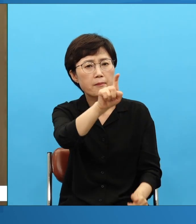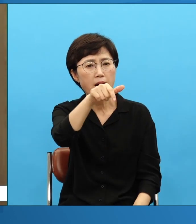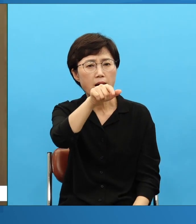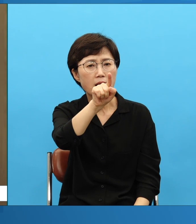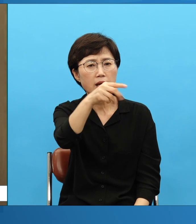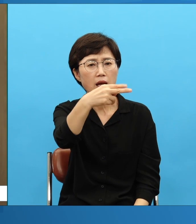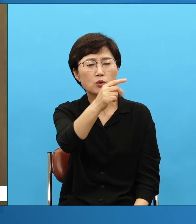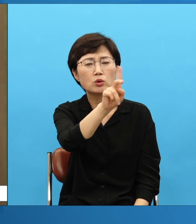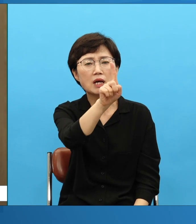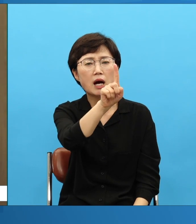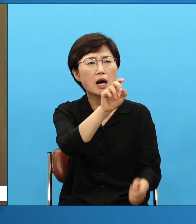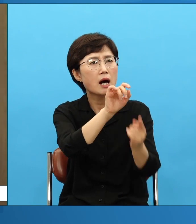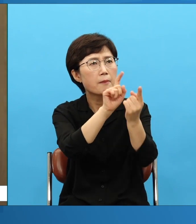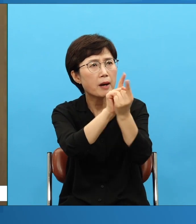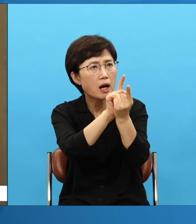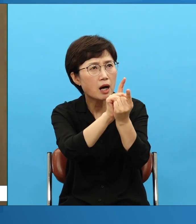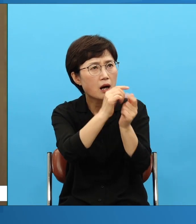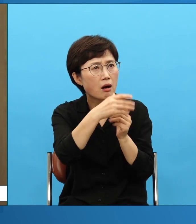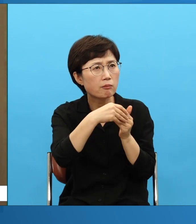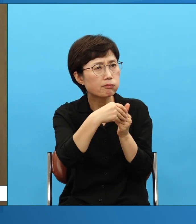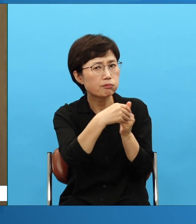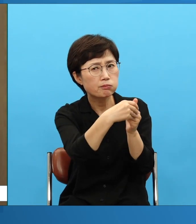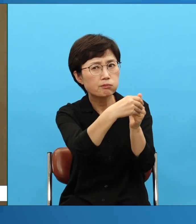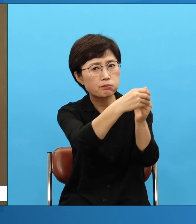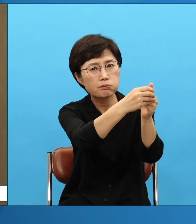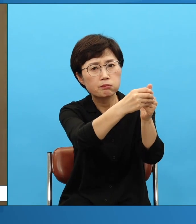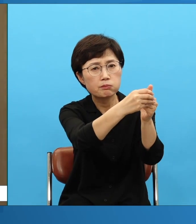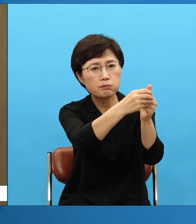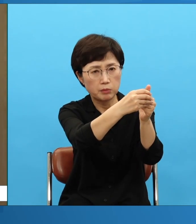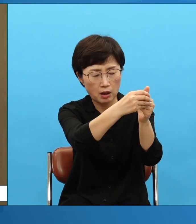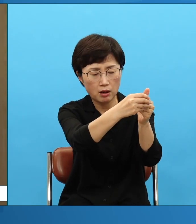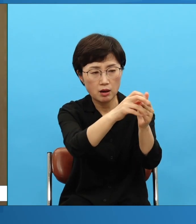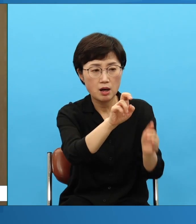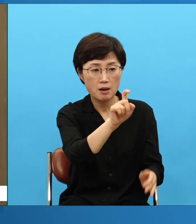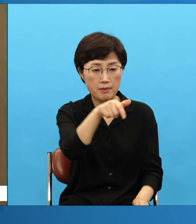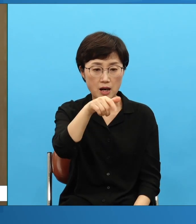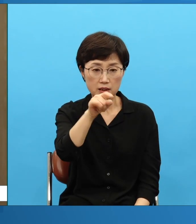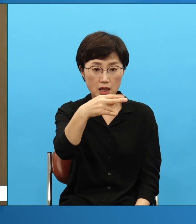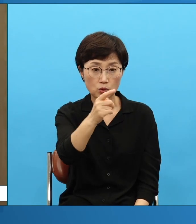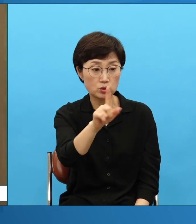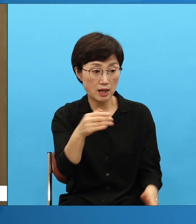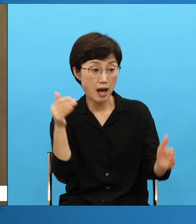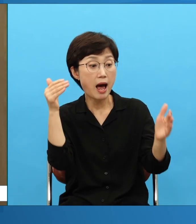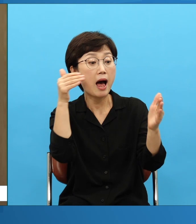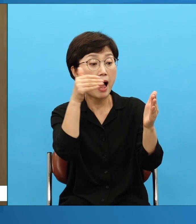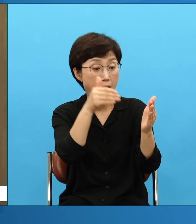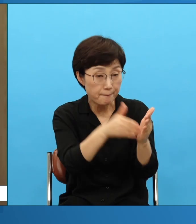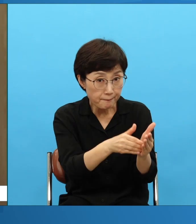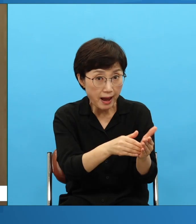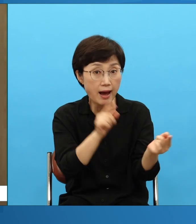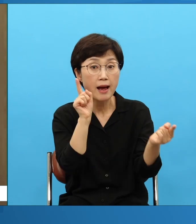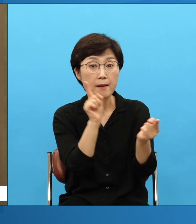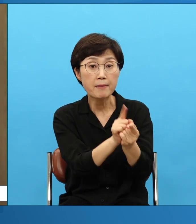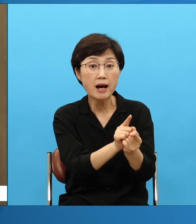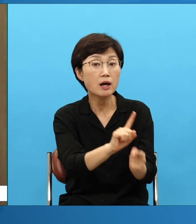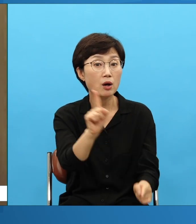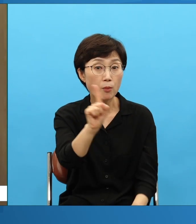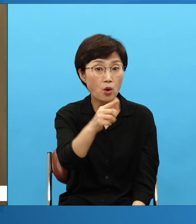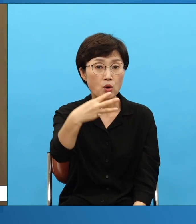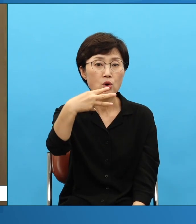마게도냐 사람을 보냈어요. 마게도냐를 오라는 겁니다. 마게도냐 들어가서 첫 번째 일어났던